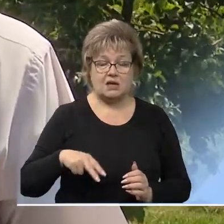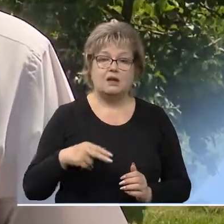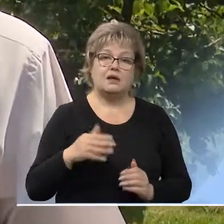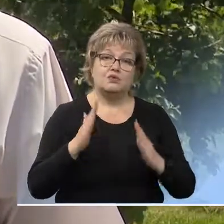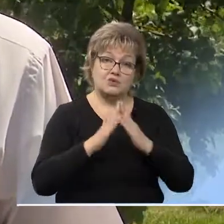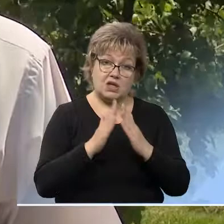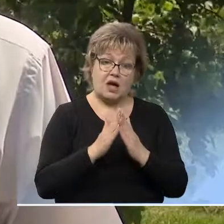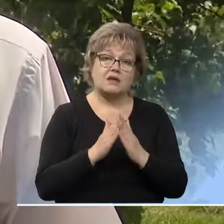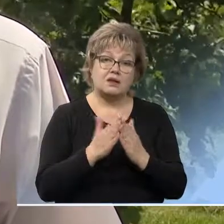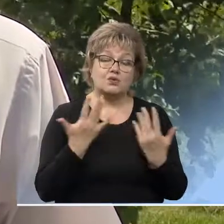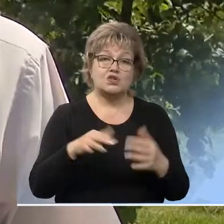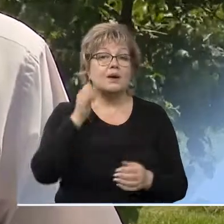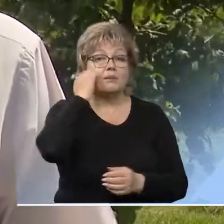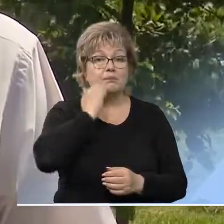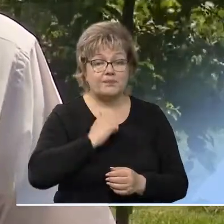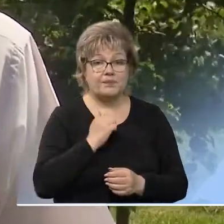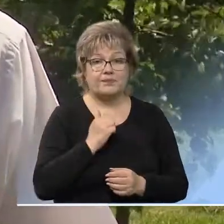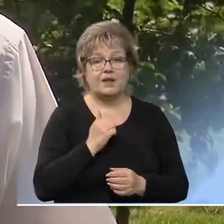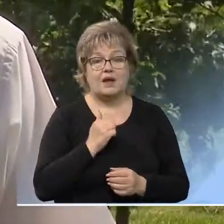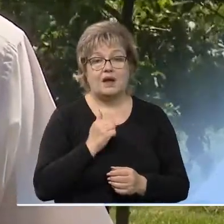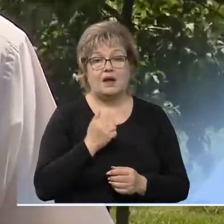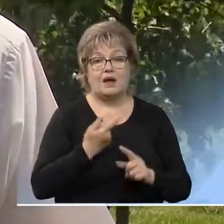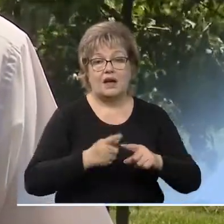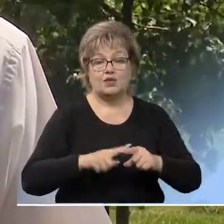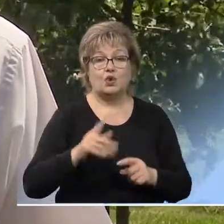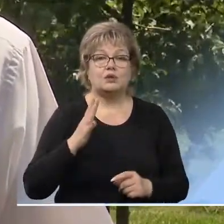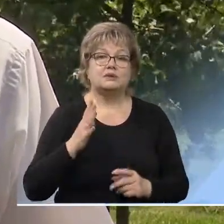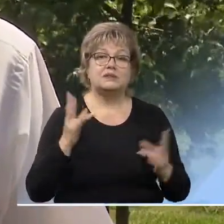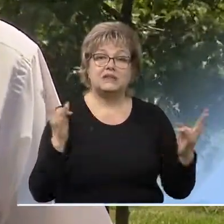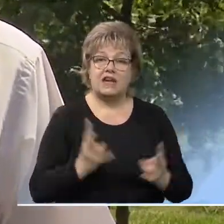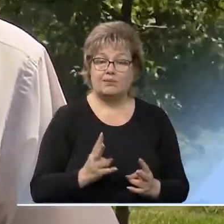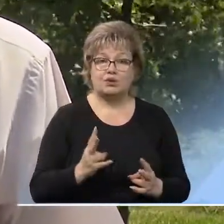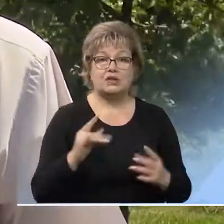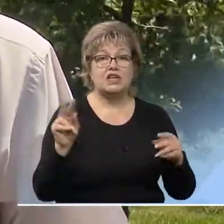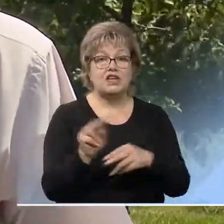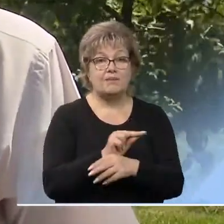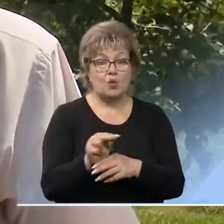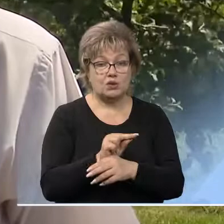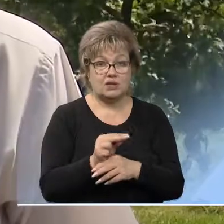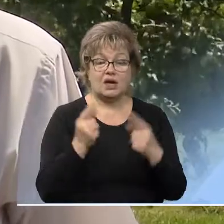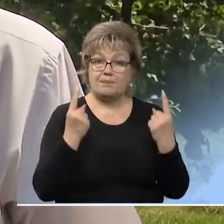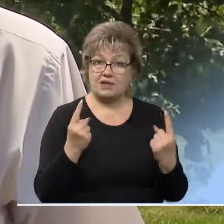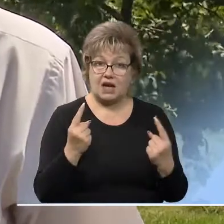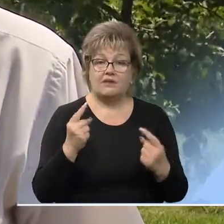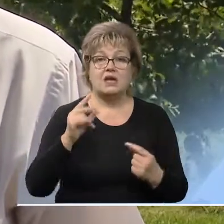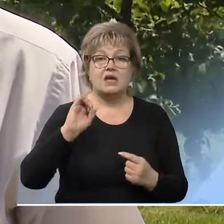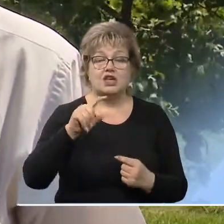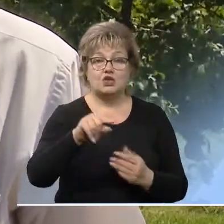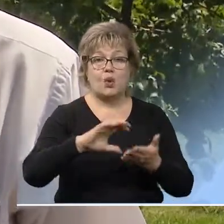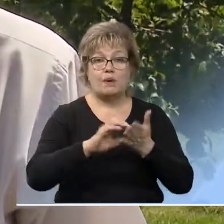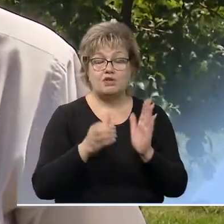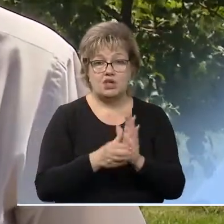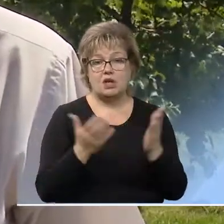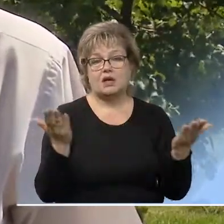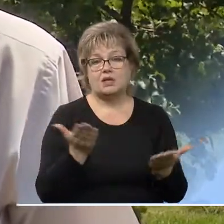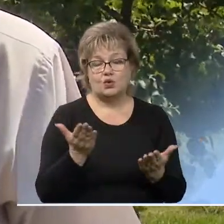уже, как мягко говоря, потрепанное. Оно требует и ремонта капитального, ну и то